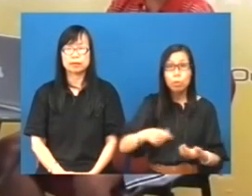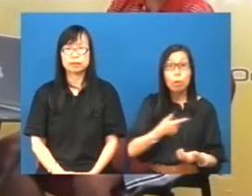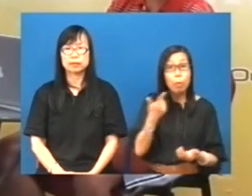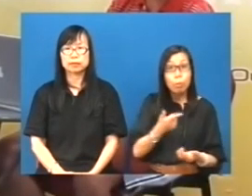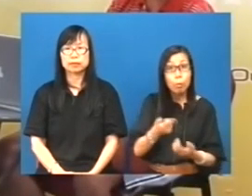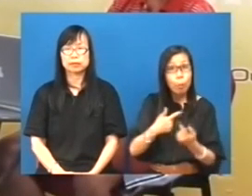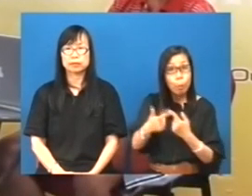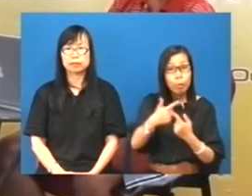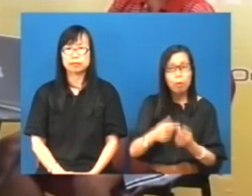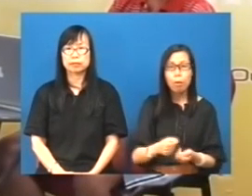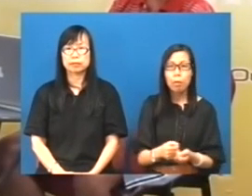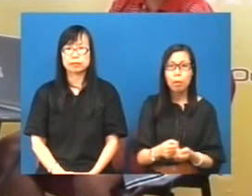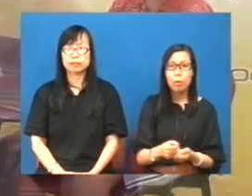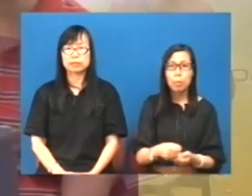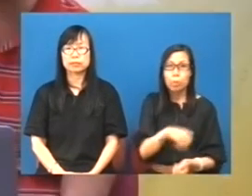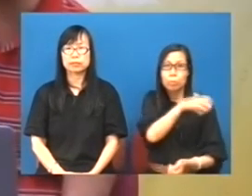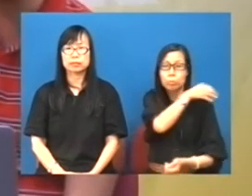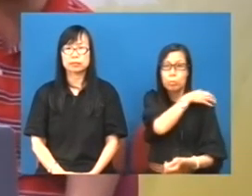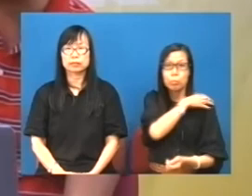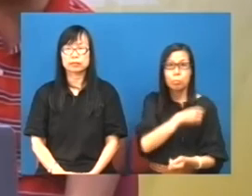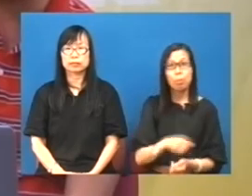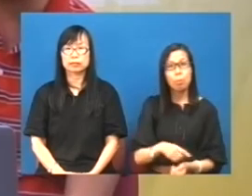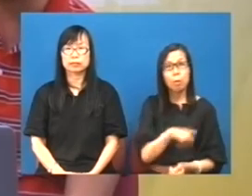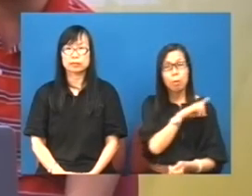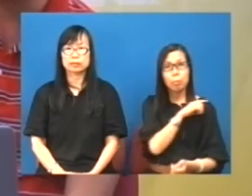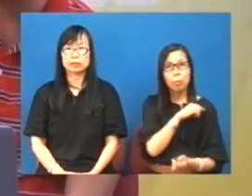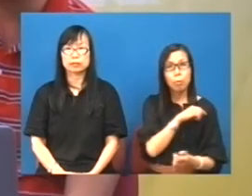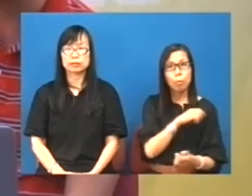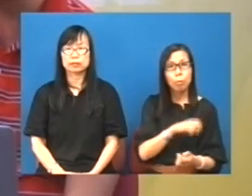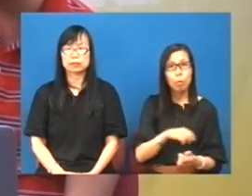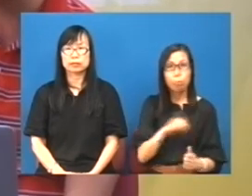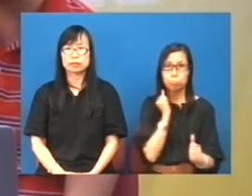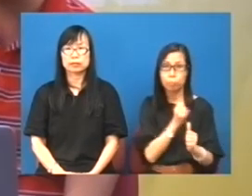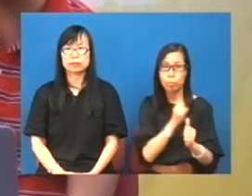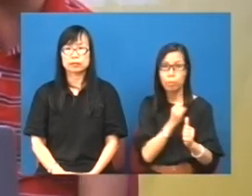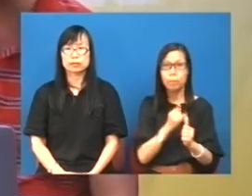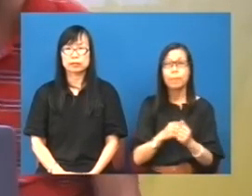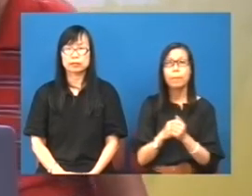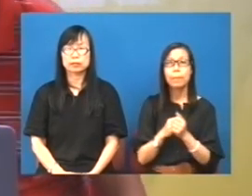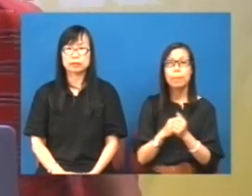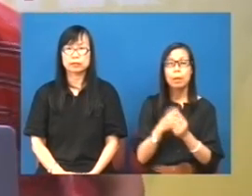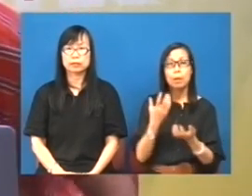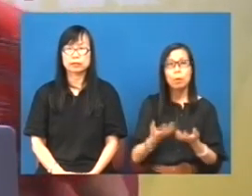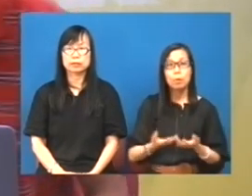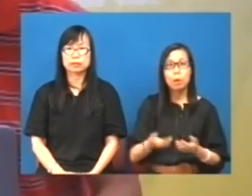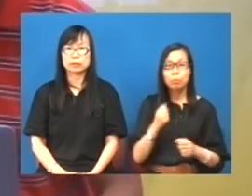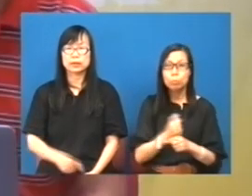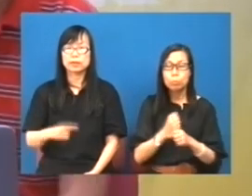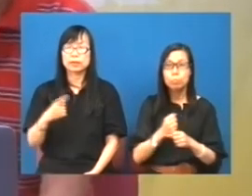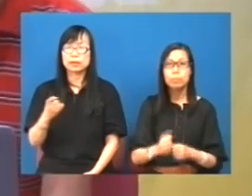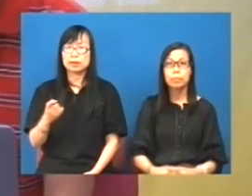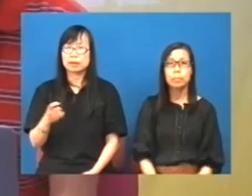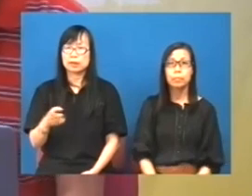就是要承受司法方面的處分甚至是延署要做事又